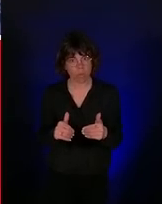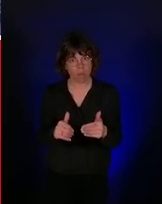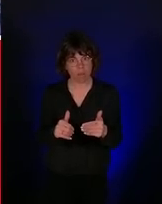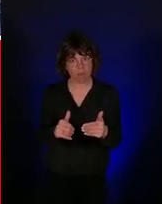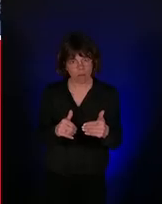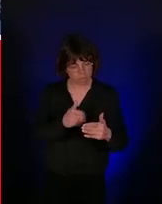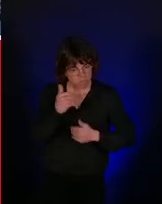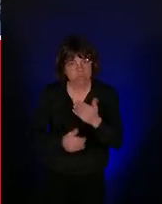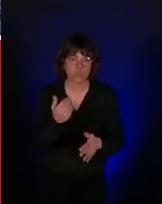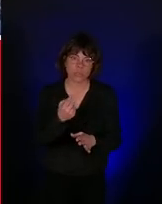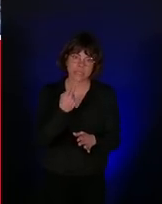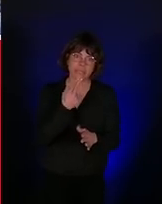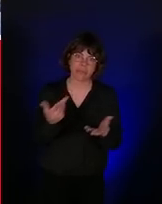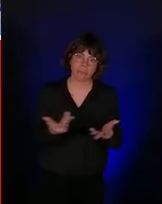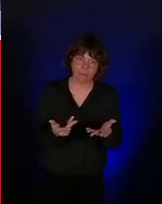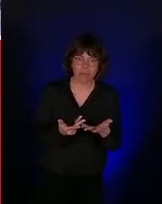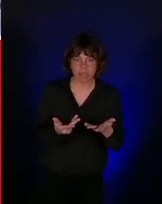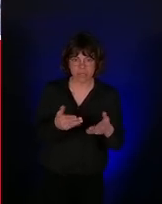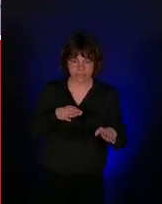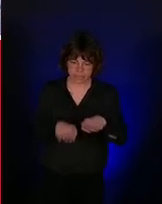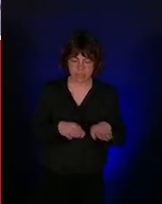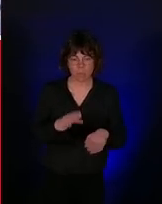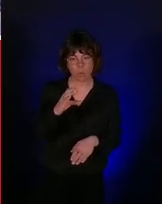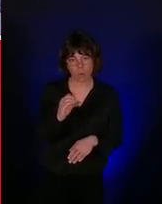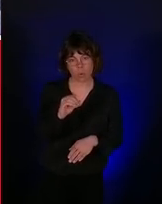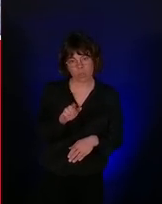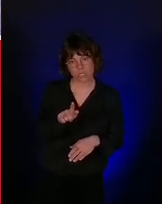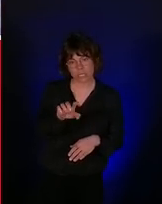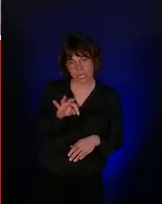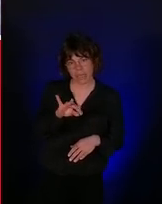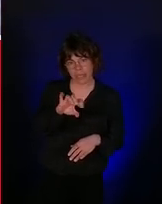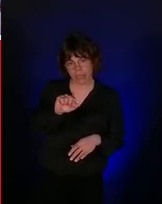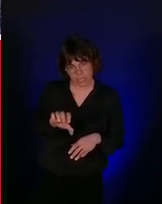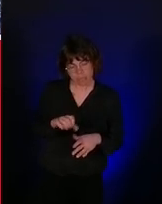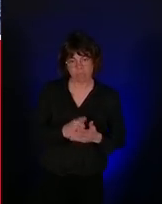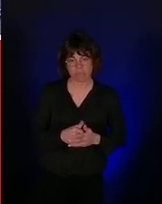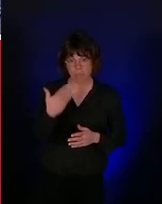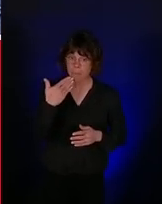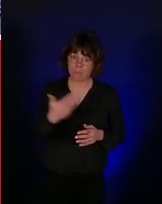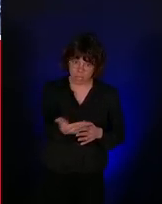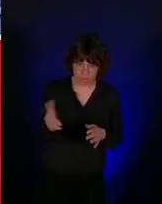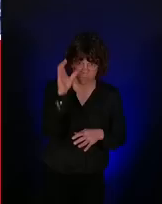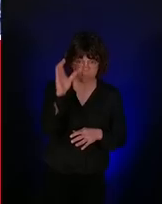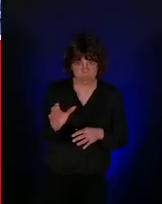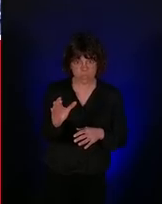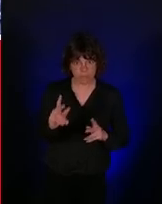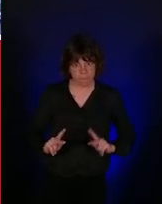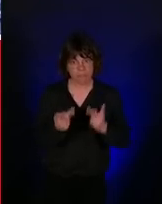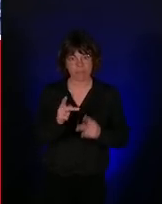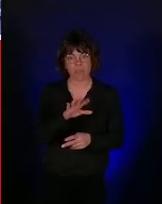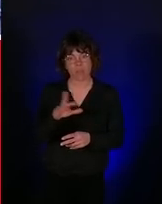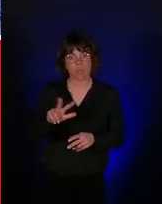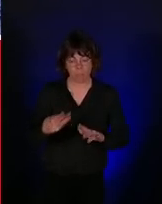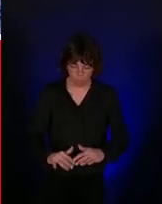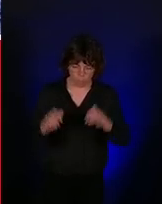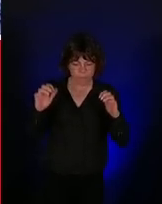améliorer l'utilisation du système Cogetiz. Nous vous remercions pour votre écoute. Vive le 53e